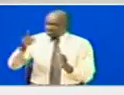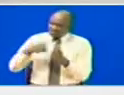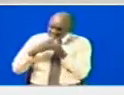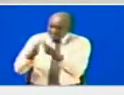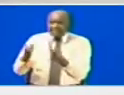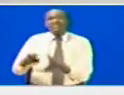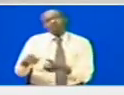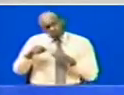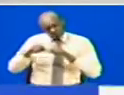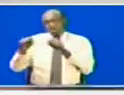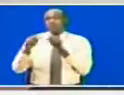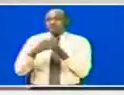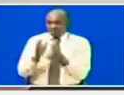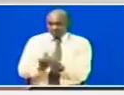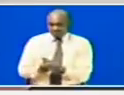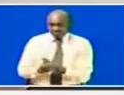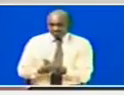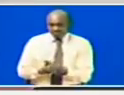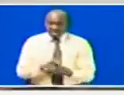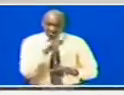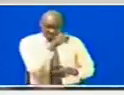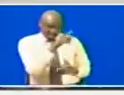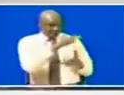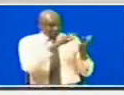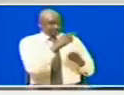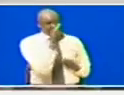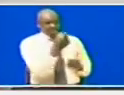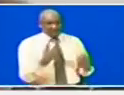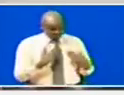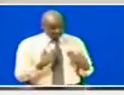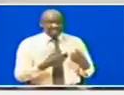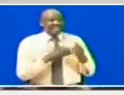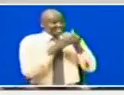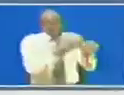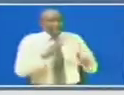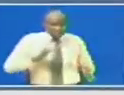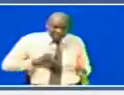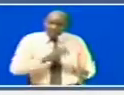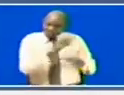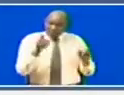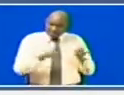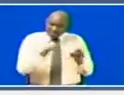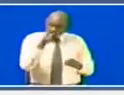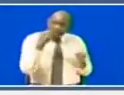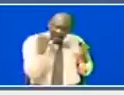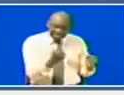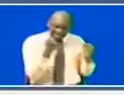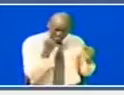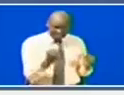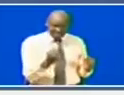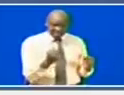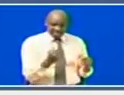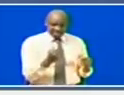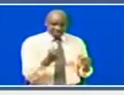inuka uongoze. Kuna kizungumkuti hapo babu. Unaweza kuongoza mtu ambaye ana uwezo zaidi kukuliko pia si mchezo. Au